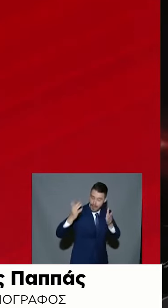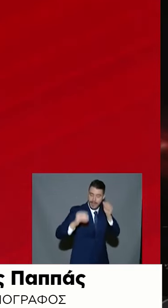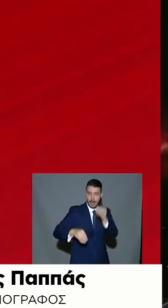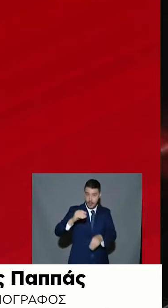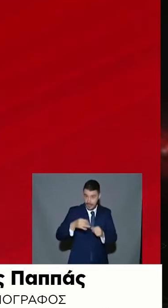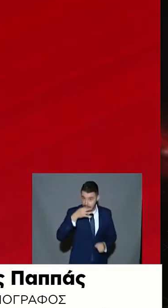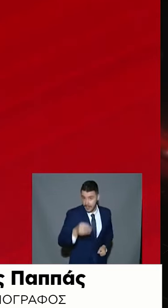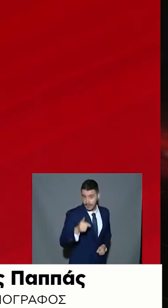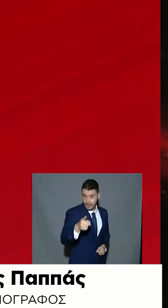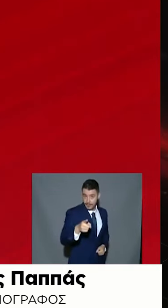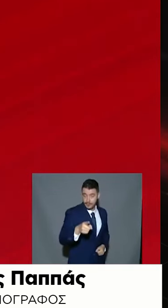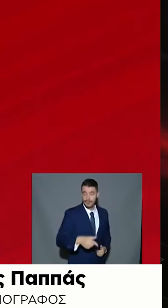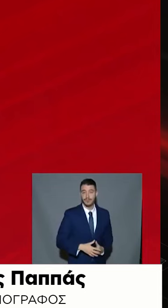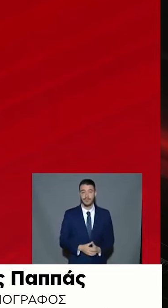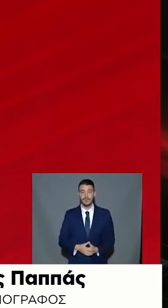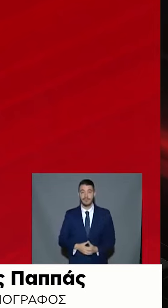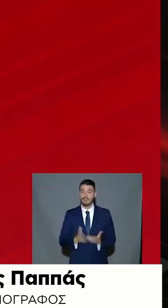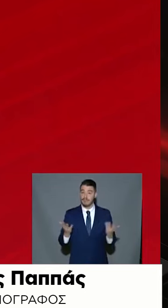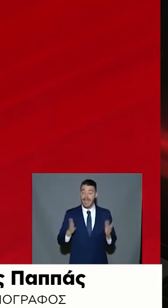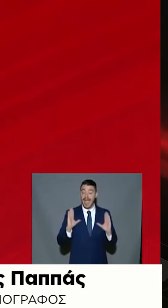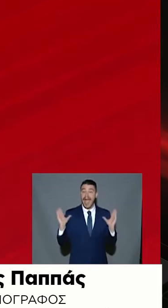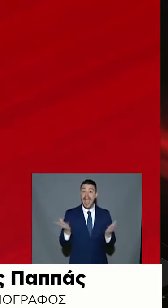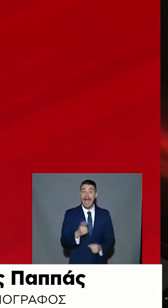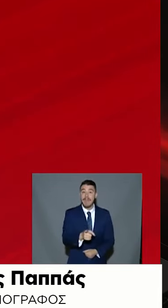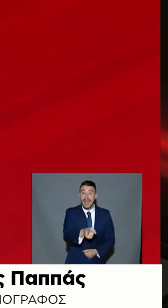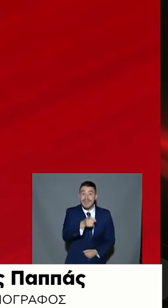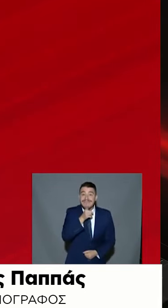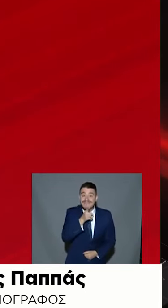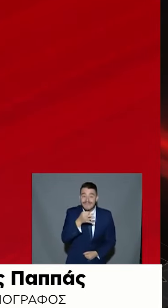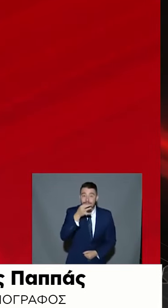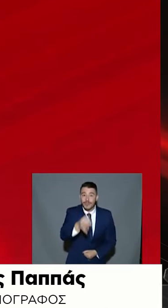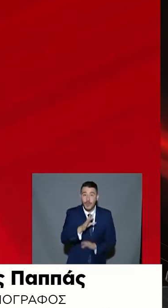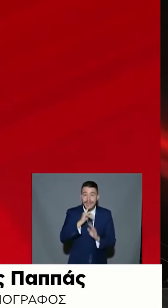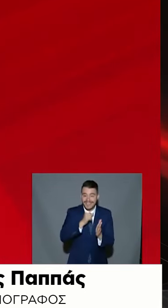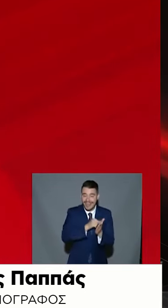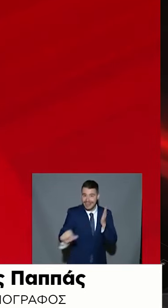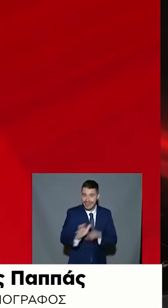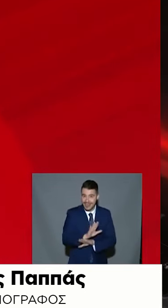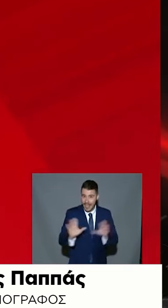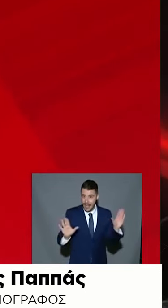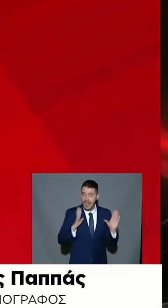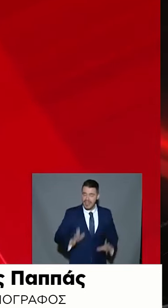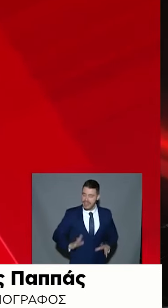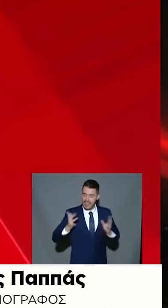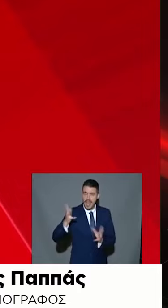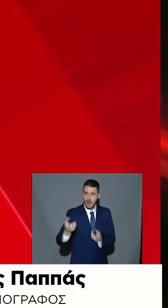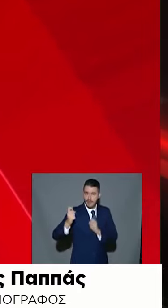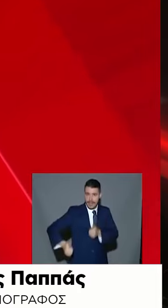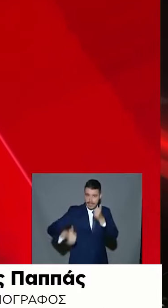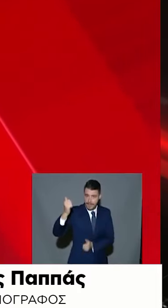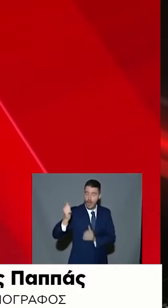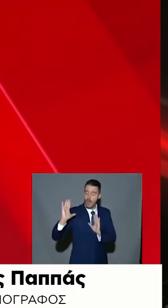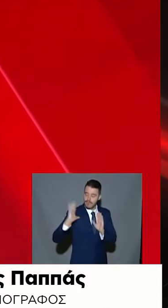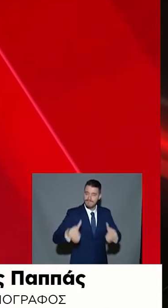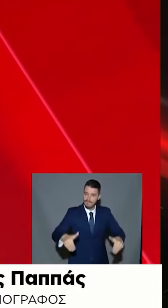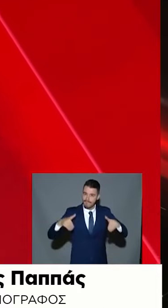είναι παράδοξη η ορολογία αυτή που λέω. Αλλά συμφώνησαν με τις διαπιστώσεις, δεν συμφώνησαν με την πρόταση για να